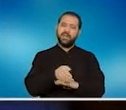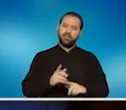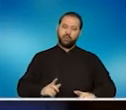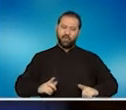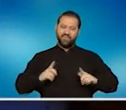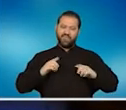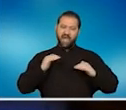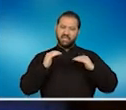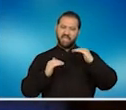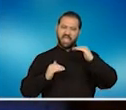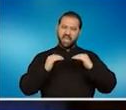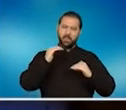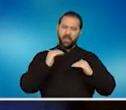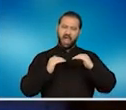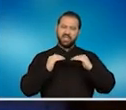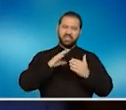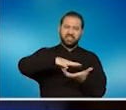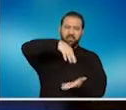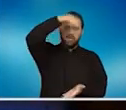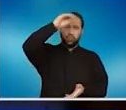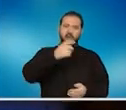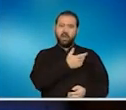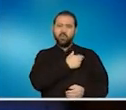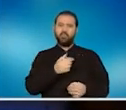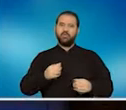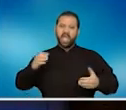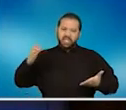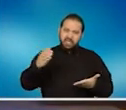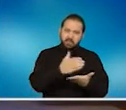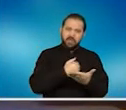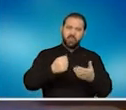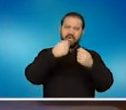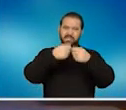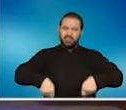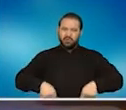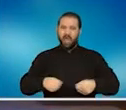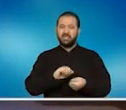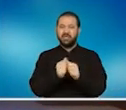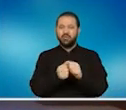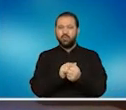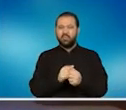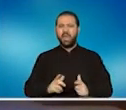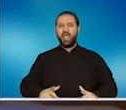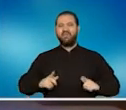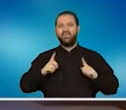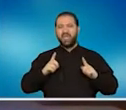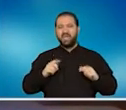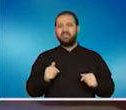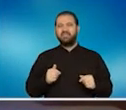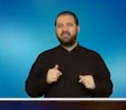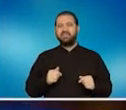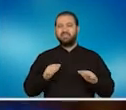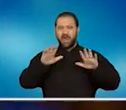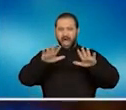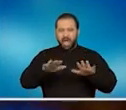viață echilibrată spiritual, putea să învingă toate atrocitățile vieții și